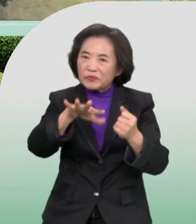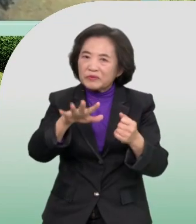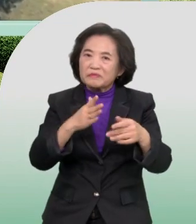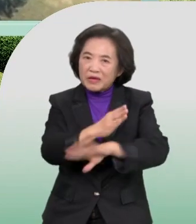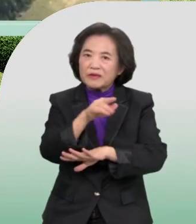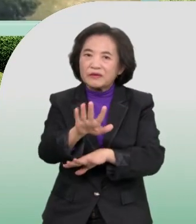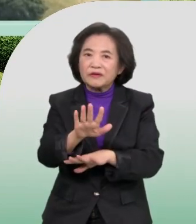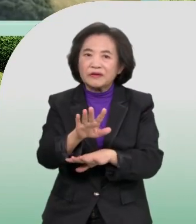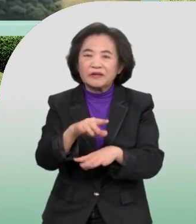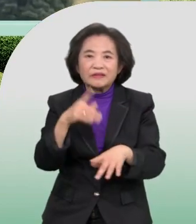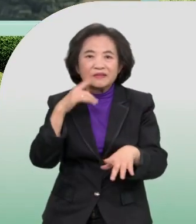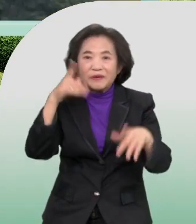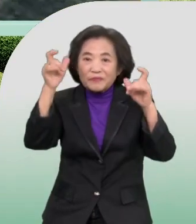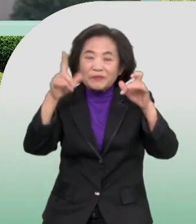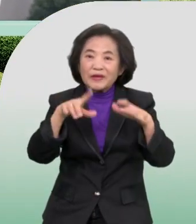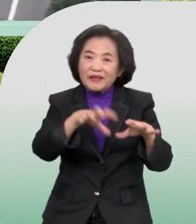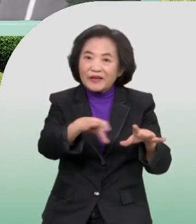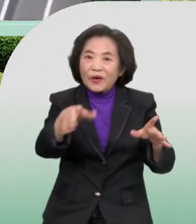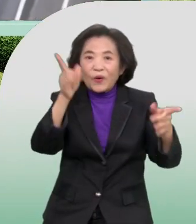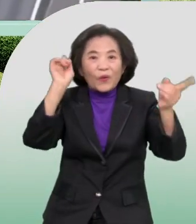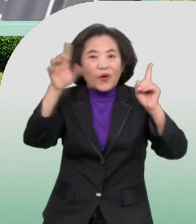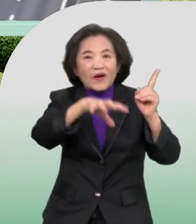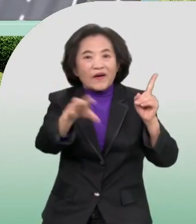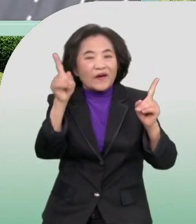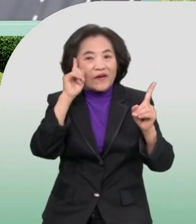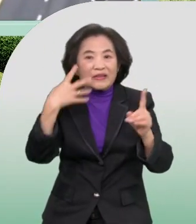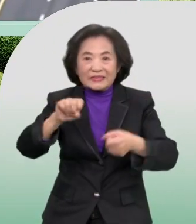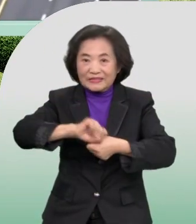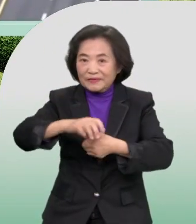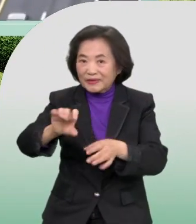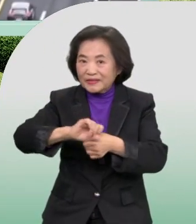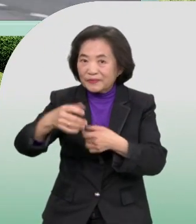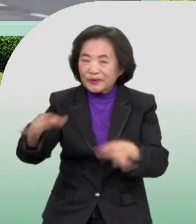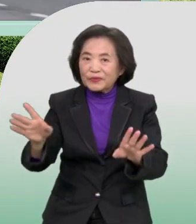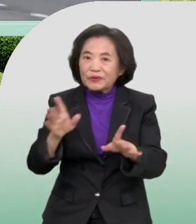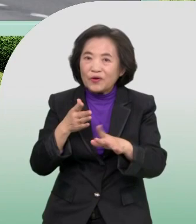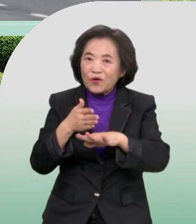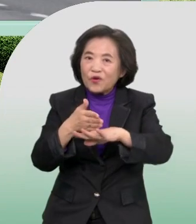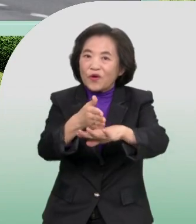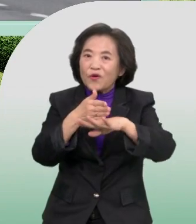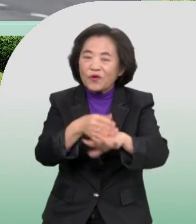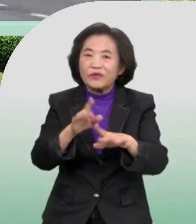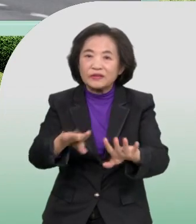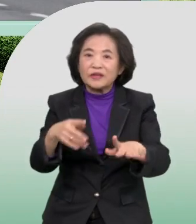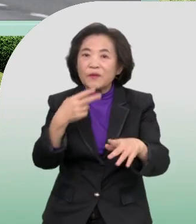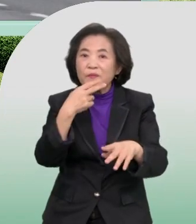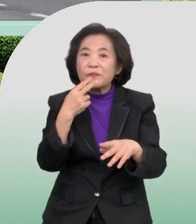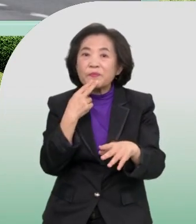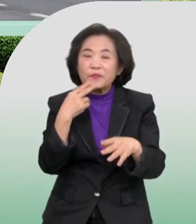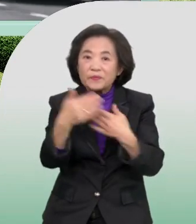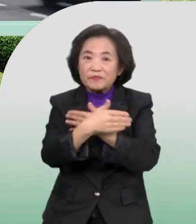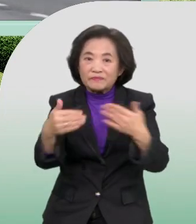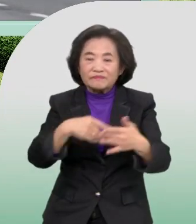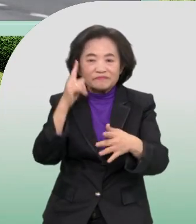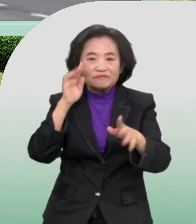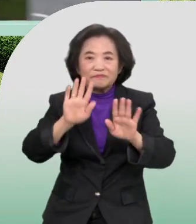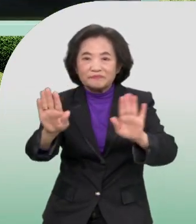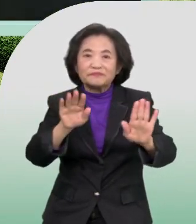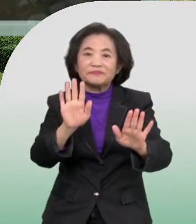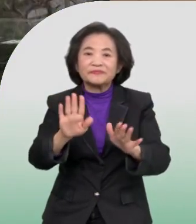五千票次，行春的热门景点除了黑昼加开公路客运，也会进行交通管制。